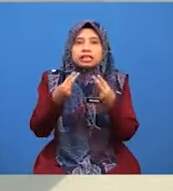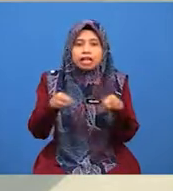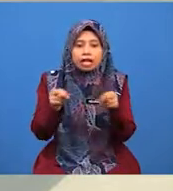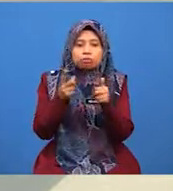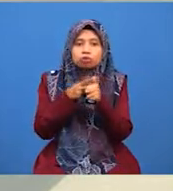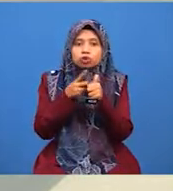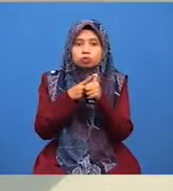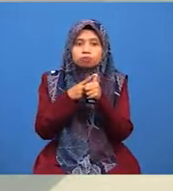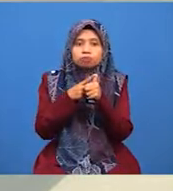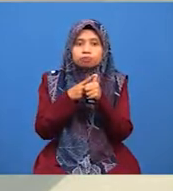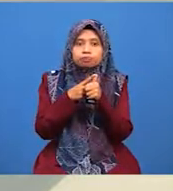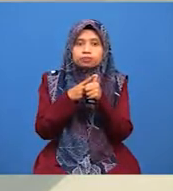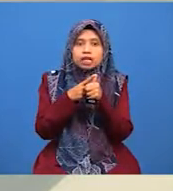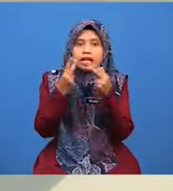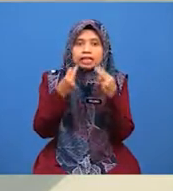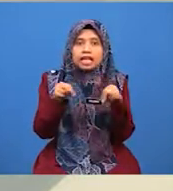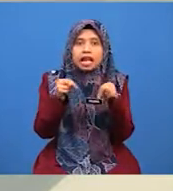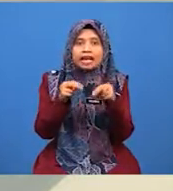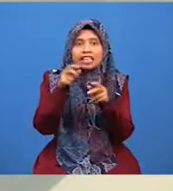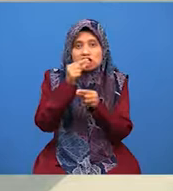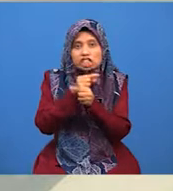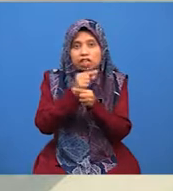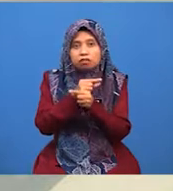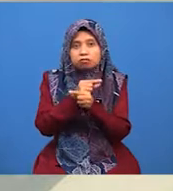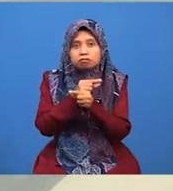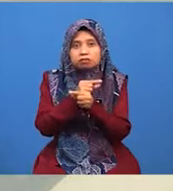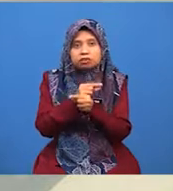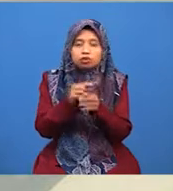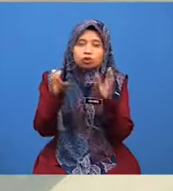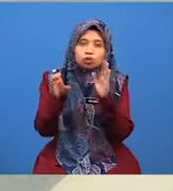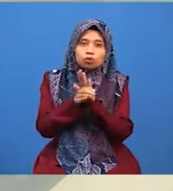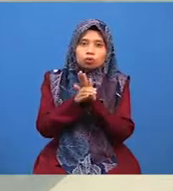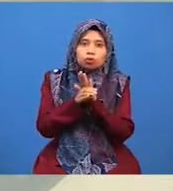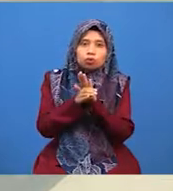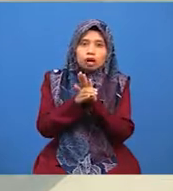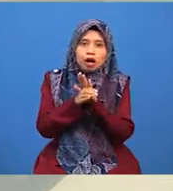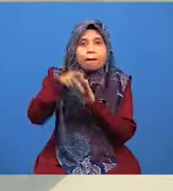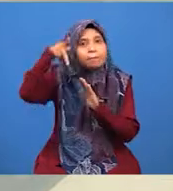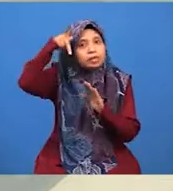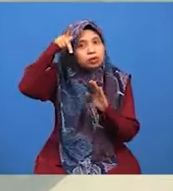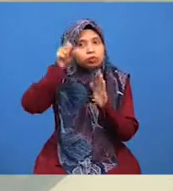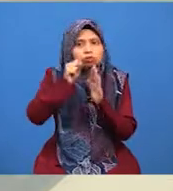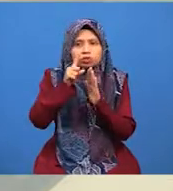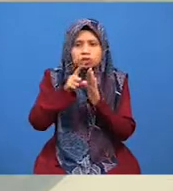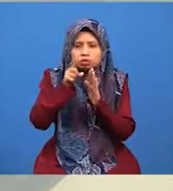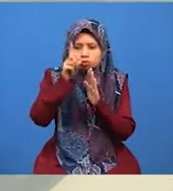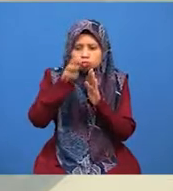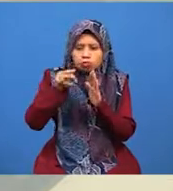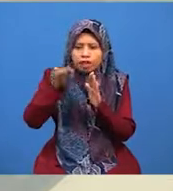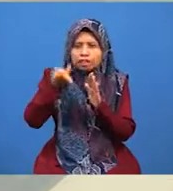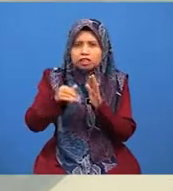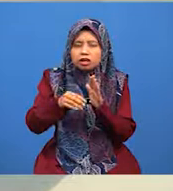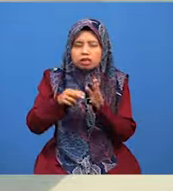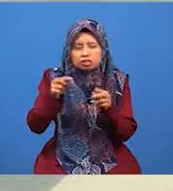Nilai yang pertama ialah nilai kegigihan. Sebagai contoh, Parjo seorang yang